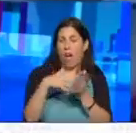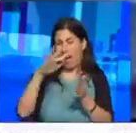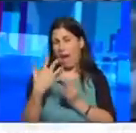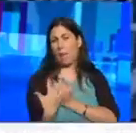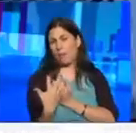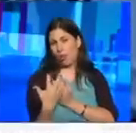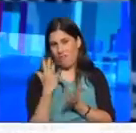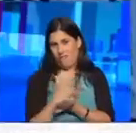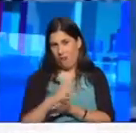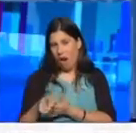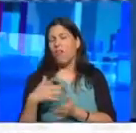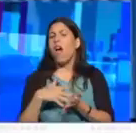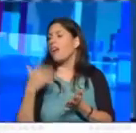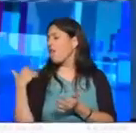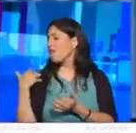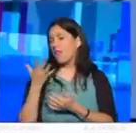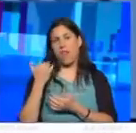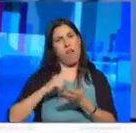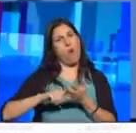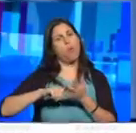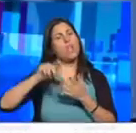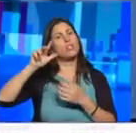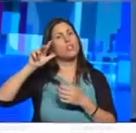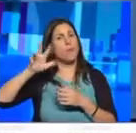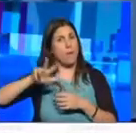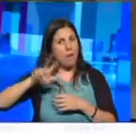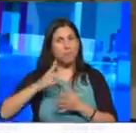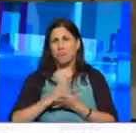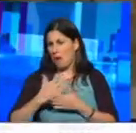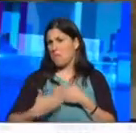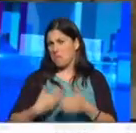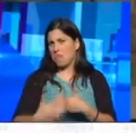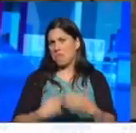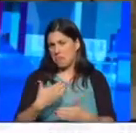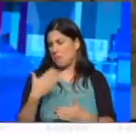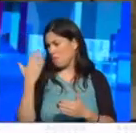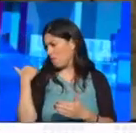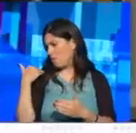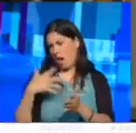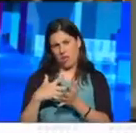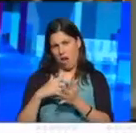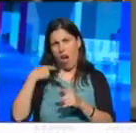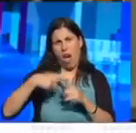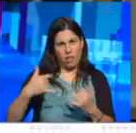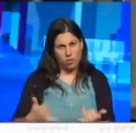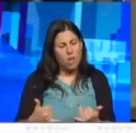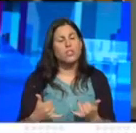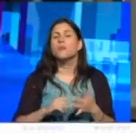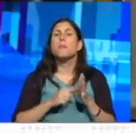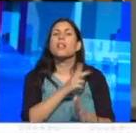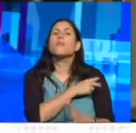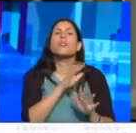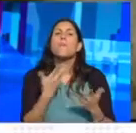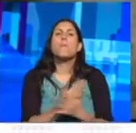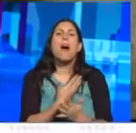במספר. החקירה הקודמת הייתה בחודש מרס, עבר זמן רב מאוד מאז החקירה האחרונה, ומה שמבחינת המשטרה לפחות